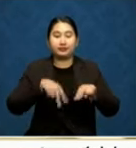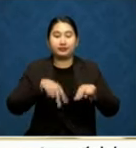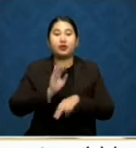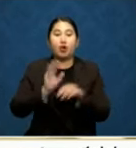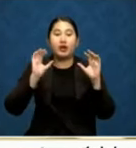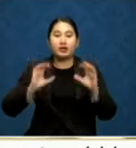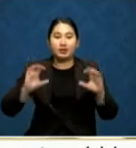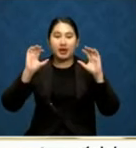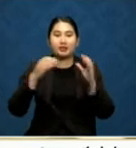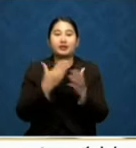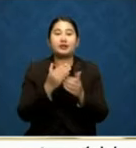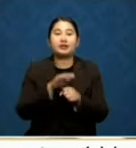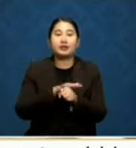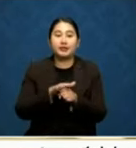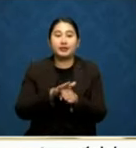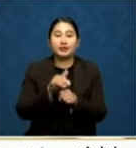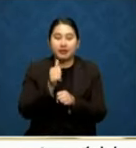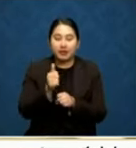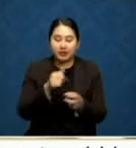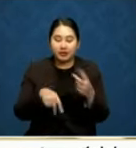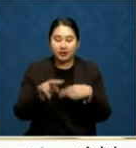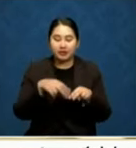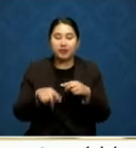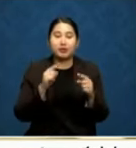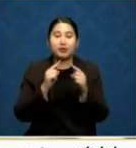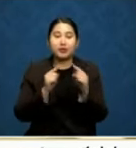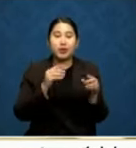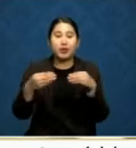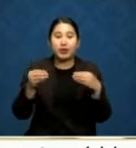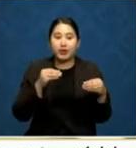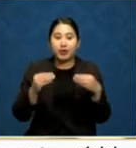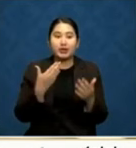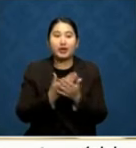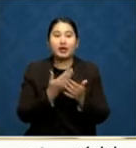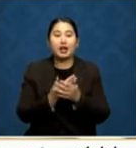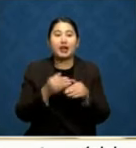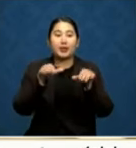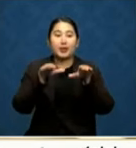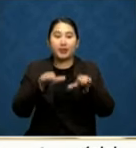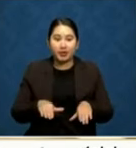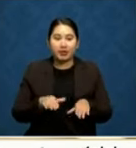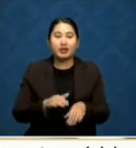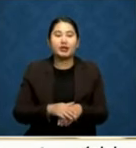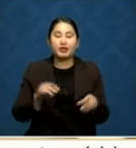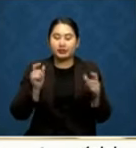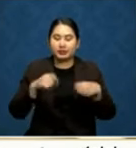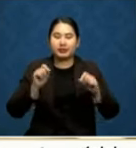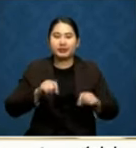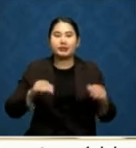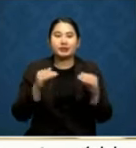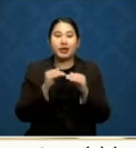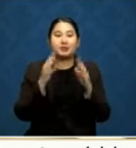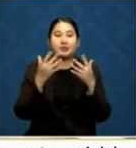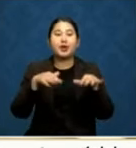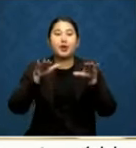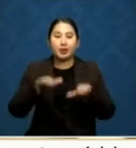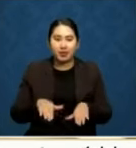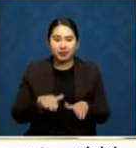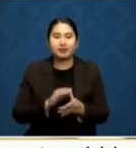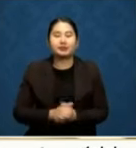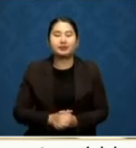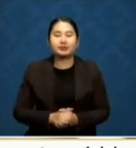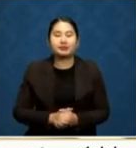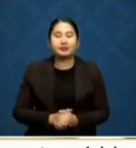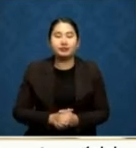ของลดอย่เหะสมควบคู่กับการเจราจารถภาละที่ไม่เป็ทำในสัญญาลงไว้ฟาต่ ที่มีอยู่